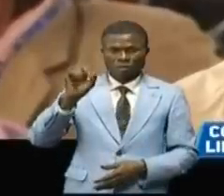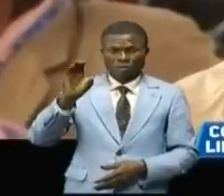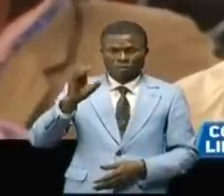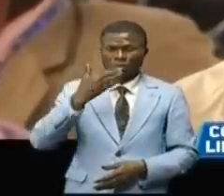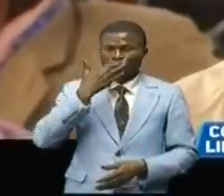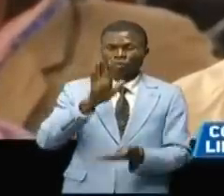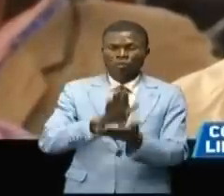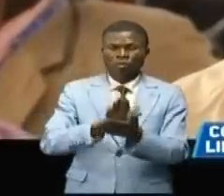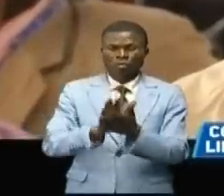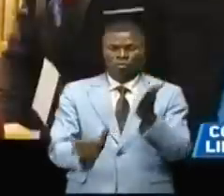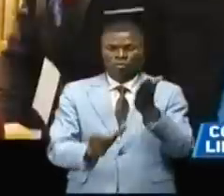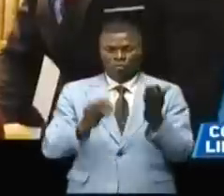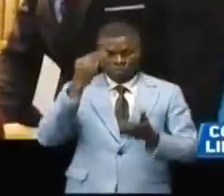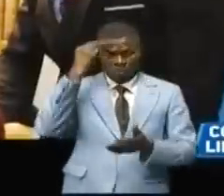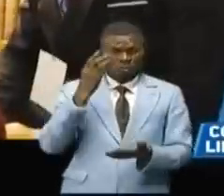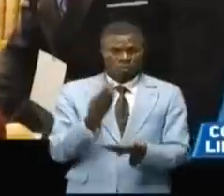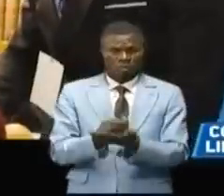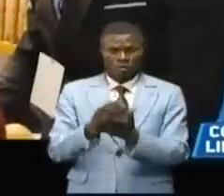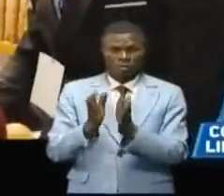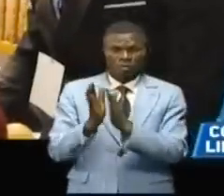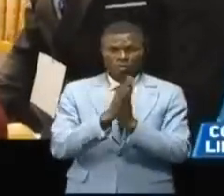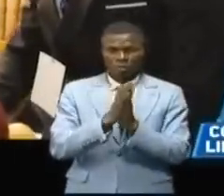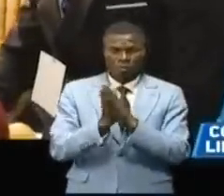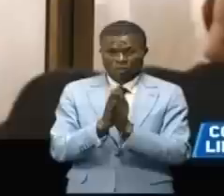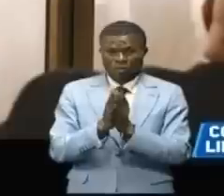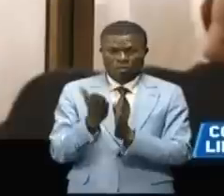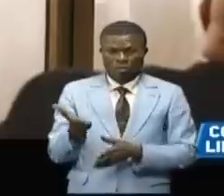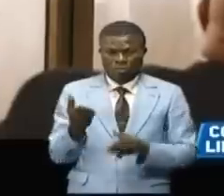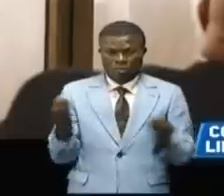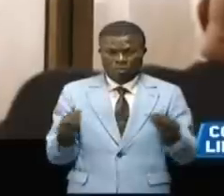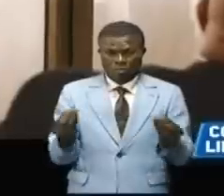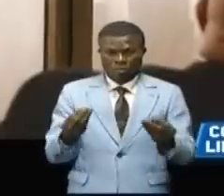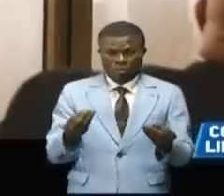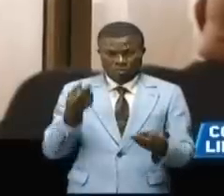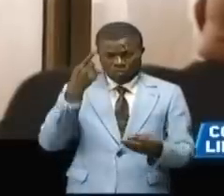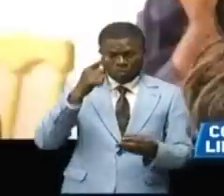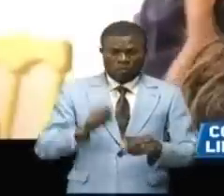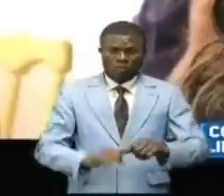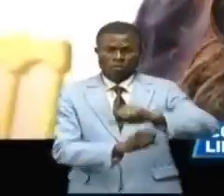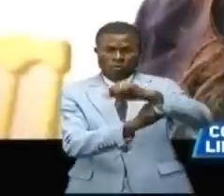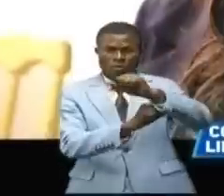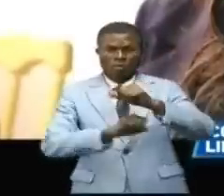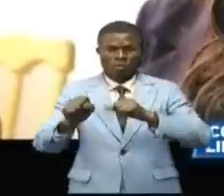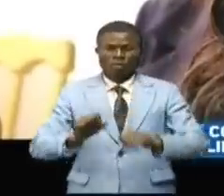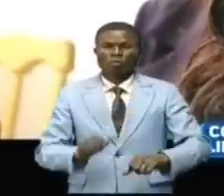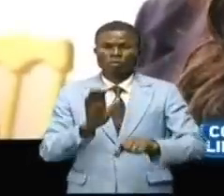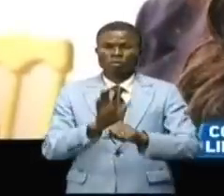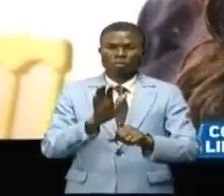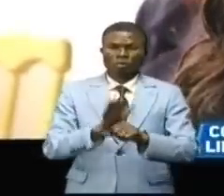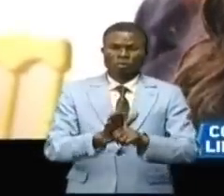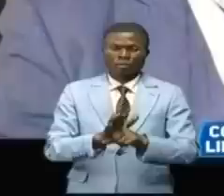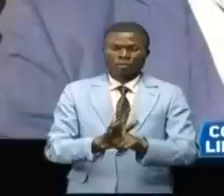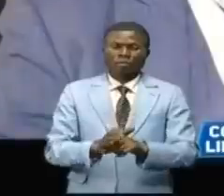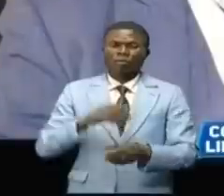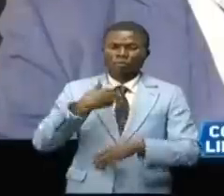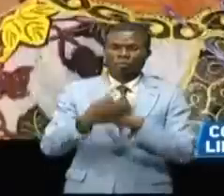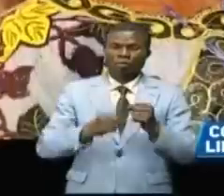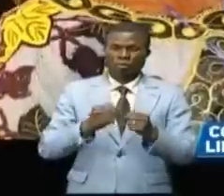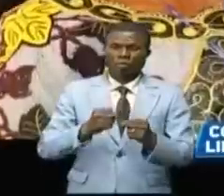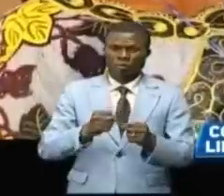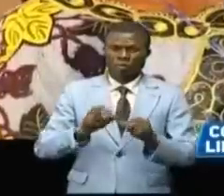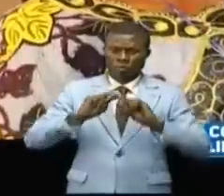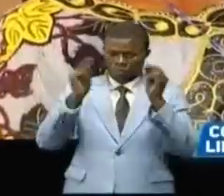vice-premier ministre, ministre de l'économie nationale, Vital Kamerhe, pour son accompagnement et soutien à la redynamisation de